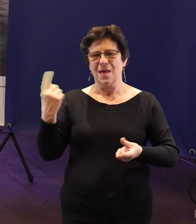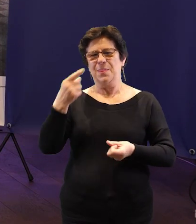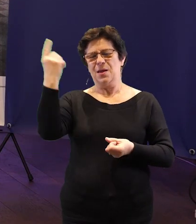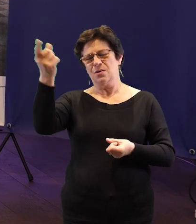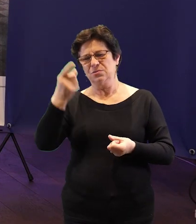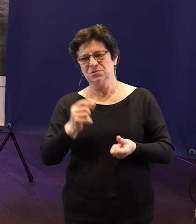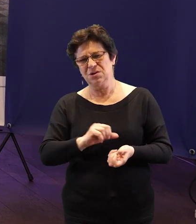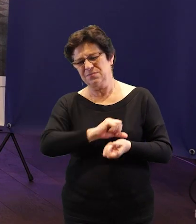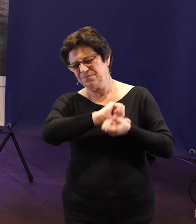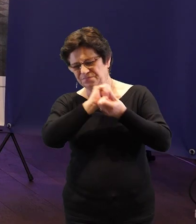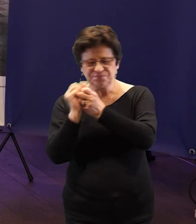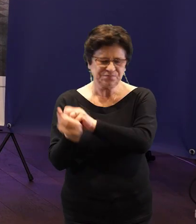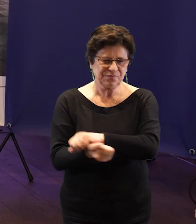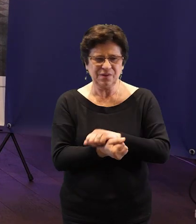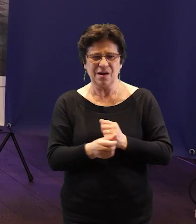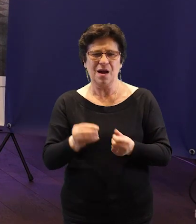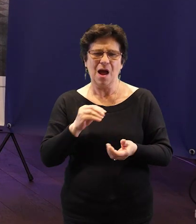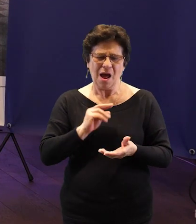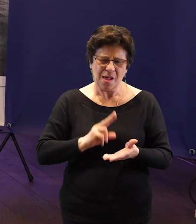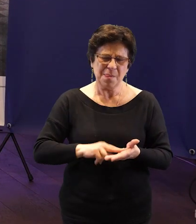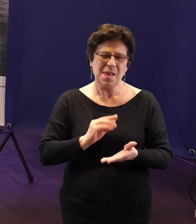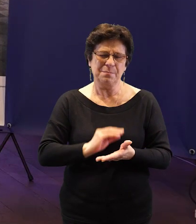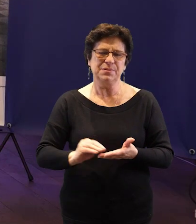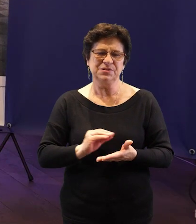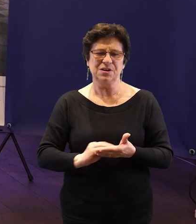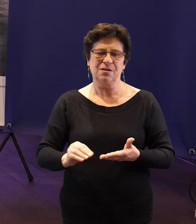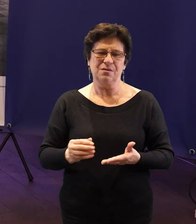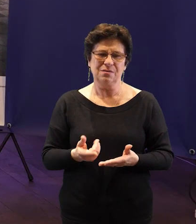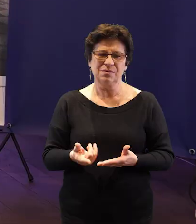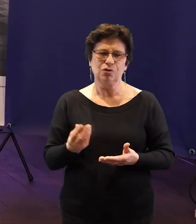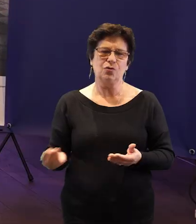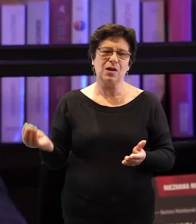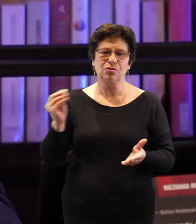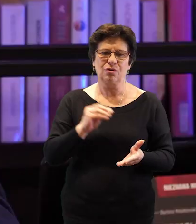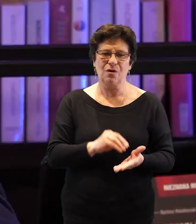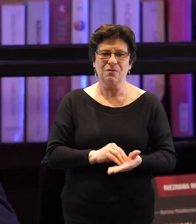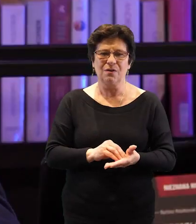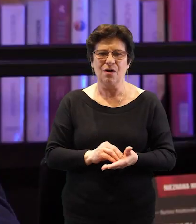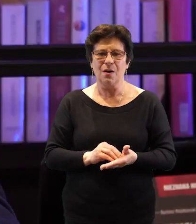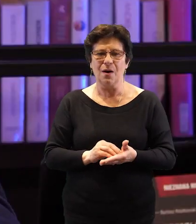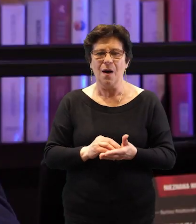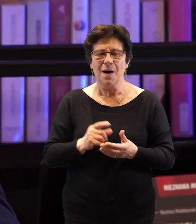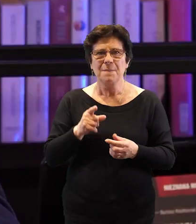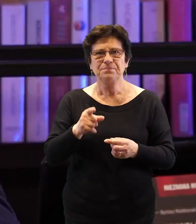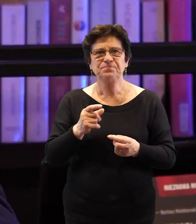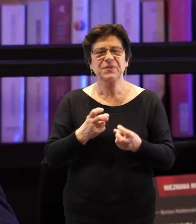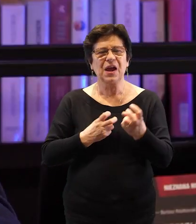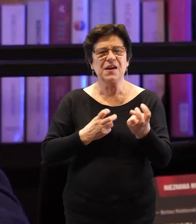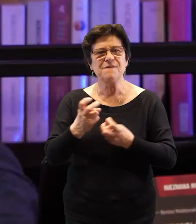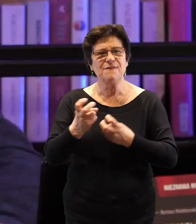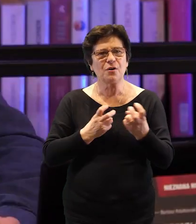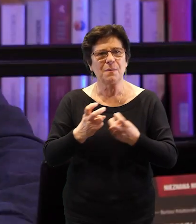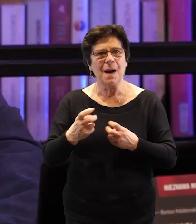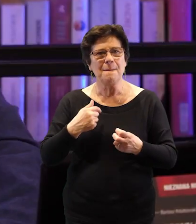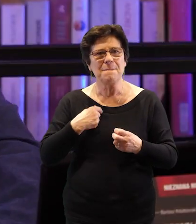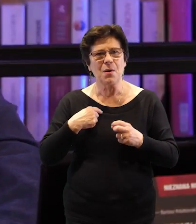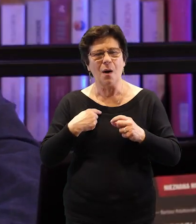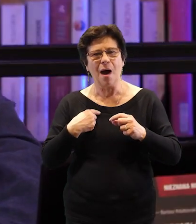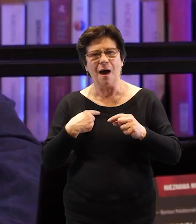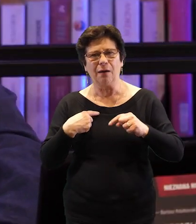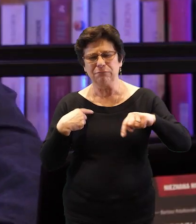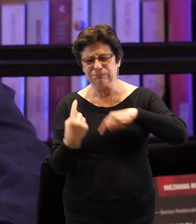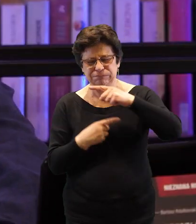że napisał, że to były latające talerze. Jeszcze dodatkowo właśnie podał informację, że tam coś wirowało